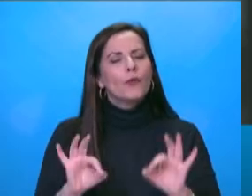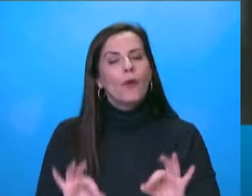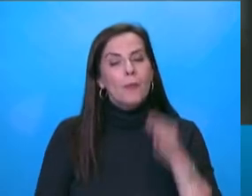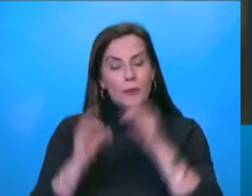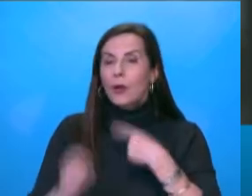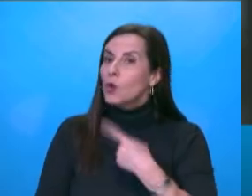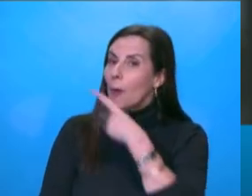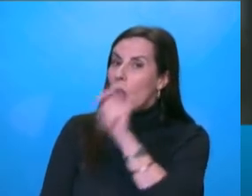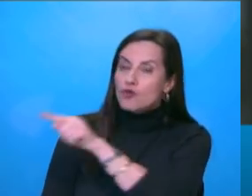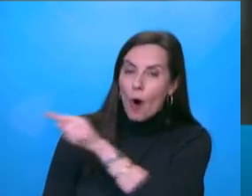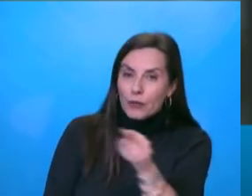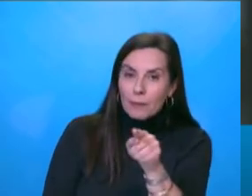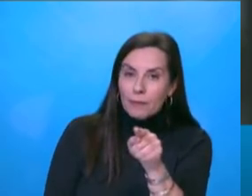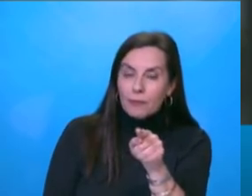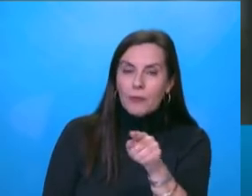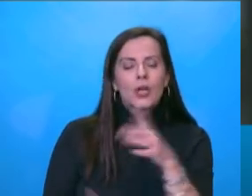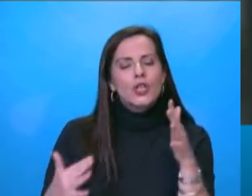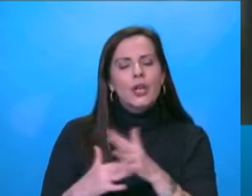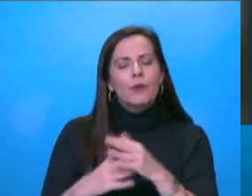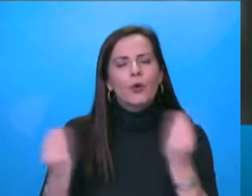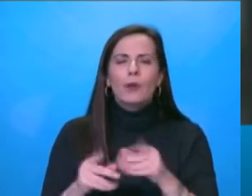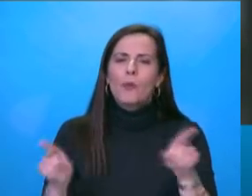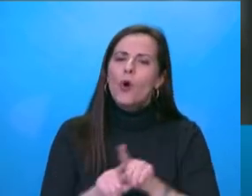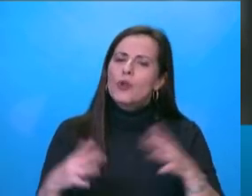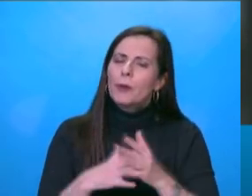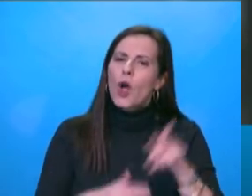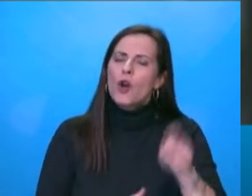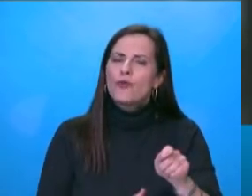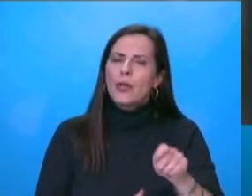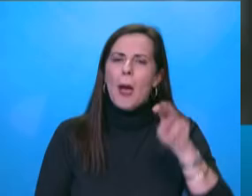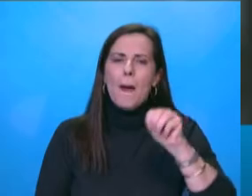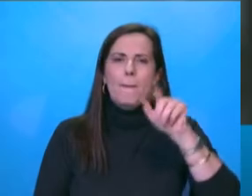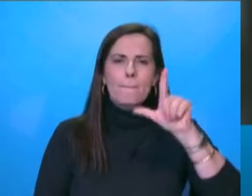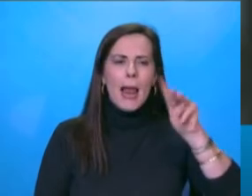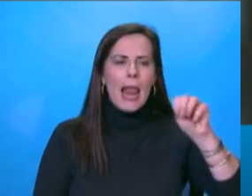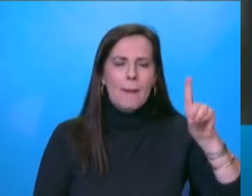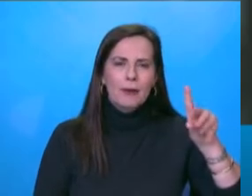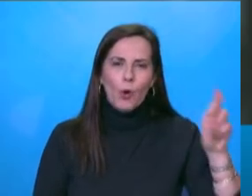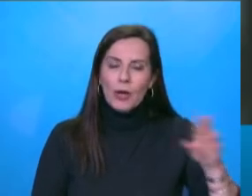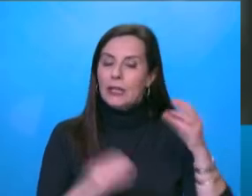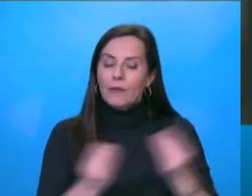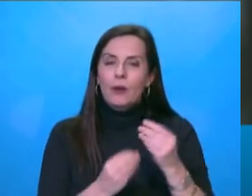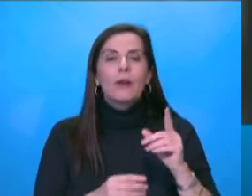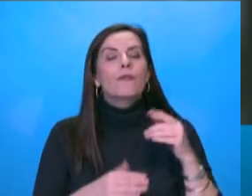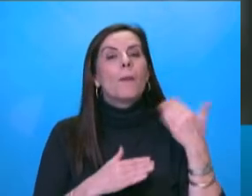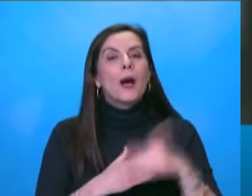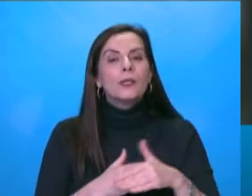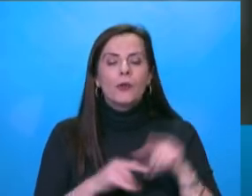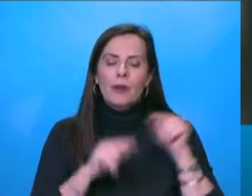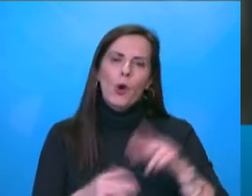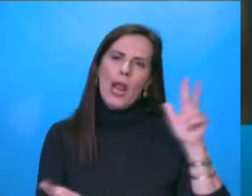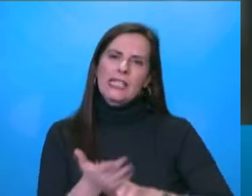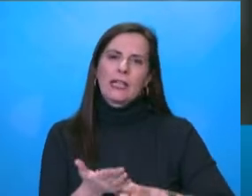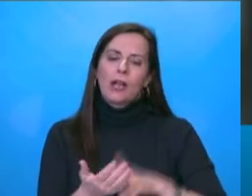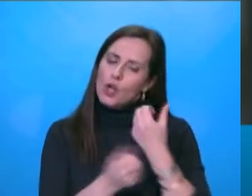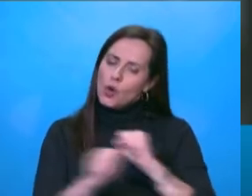לשופטים שיבחנו את הדברים כמו שבחנו השופט מלמד והשופט רויאן את הדברים, והוביל בסופו של דבר לצדק, לשחרורו של